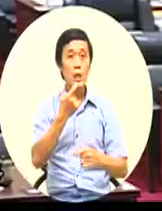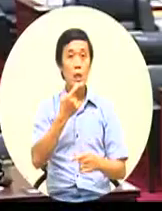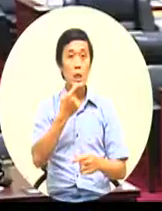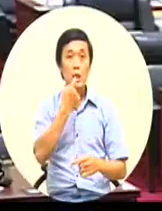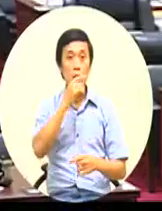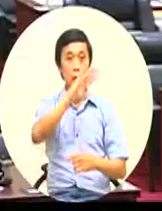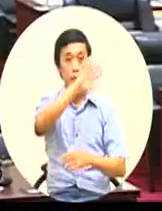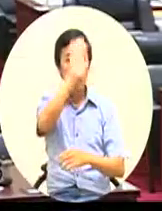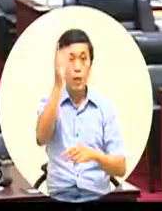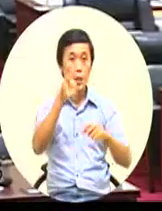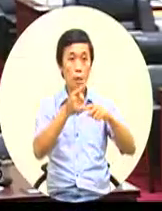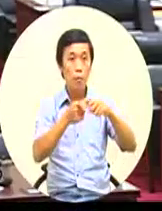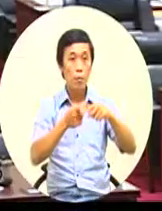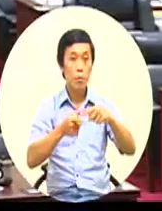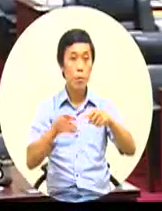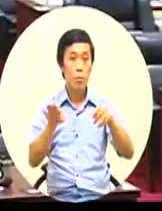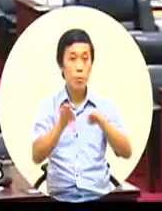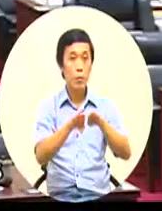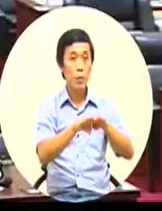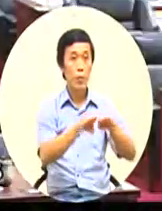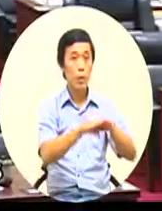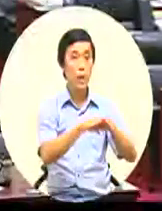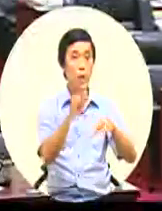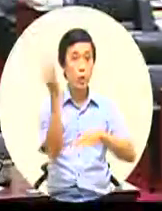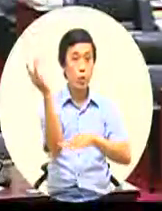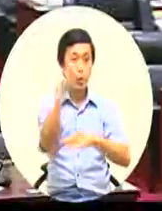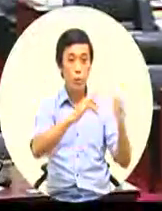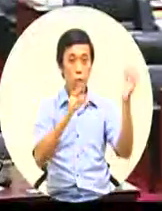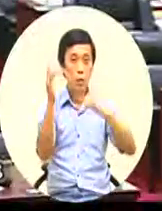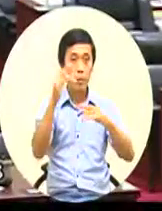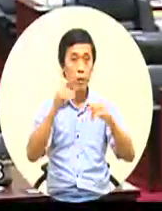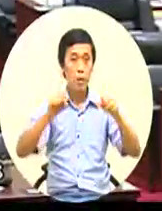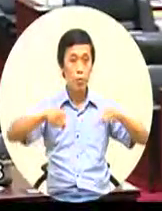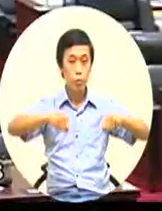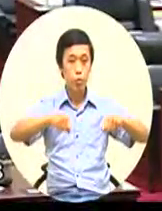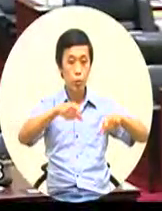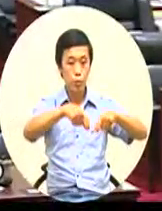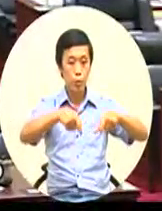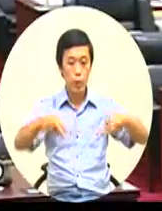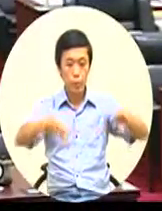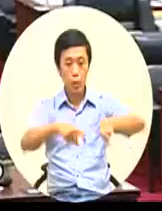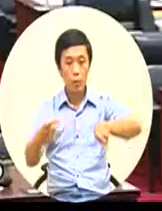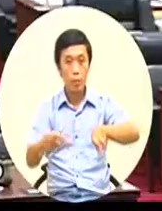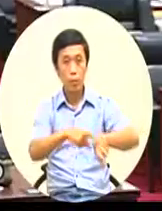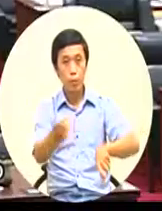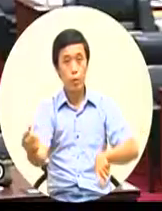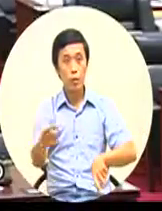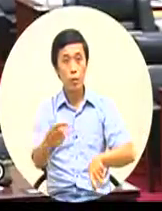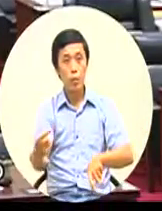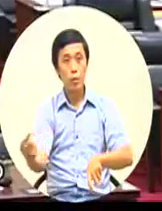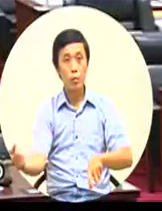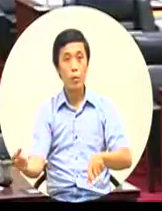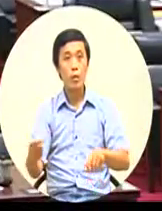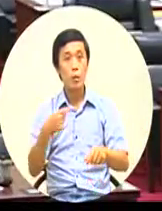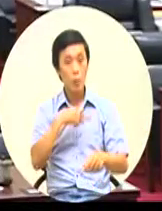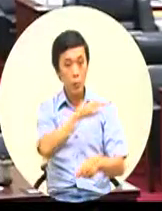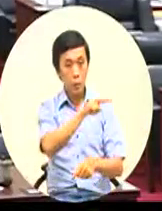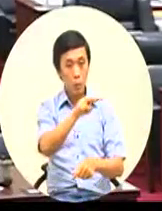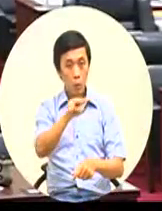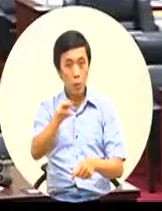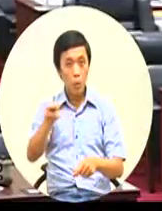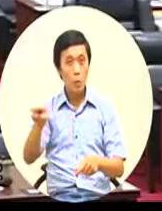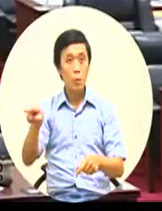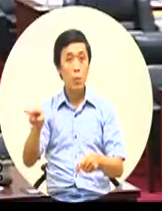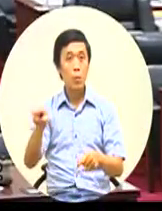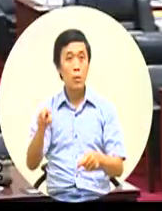路树倒成一片，摩托车倒成一片，因为大风一吹，我们看到真的是高雄市容非常